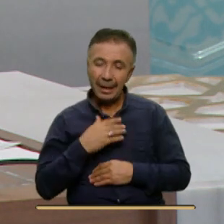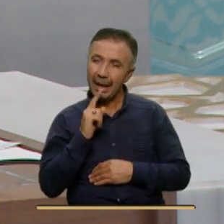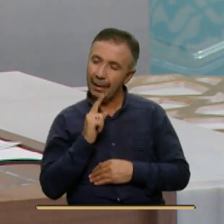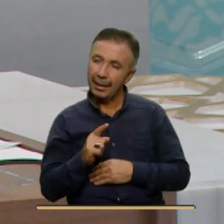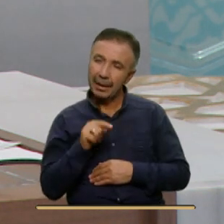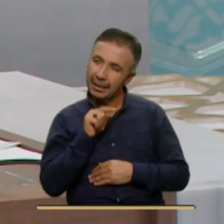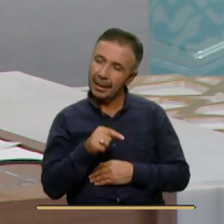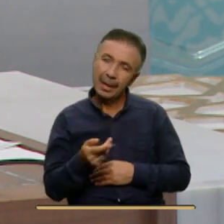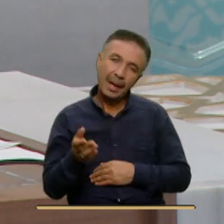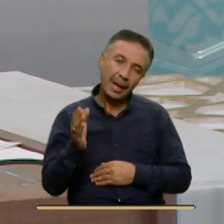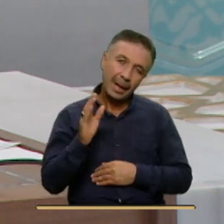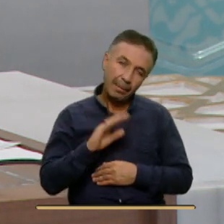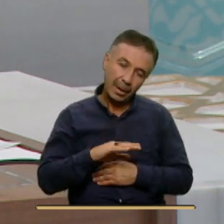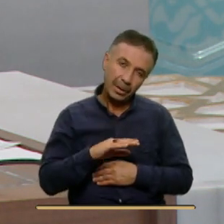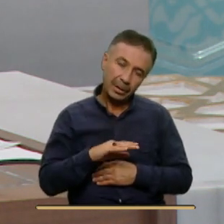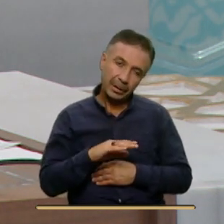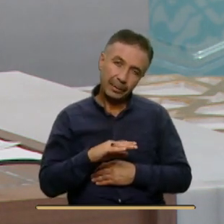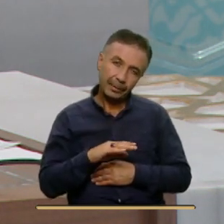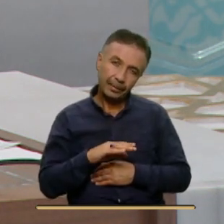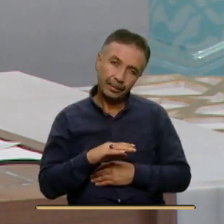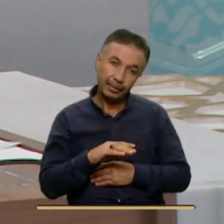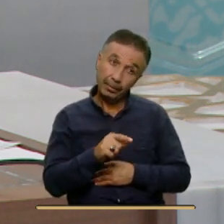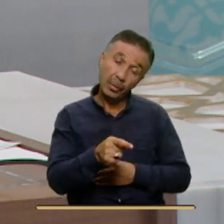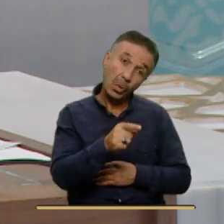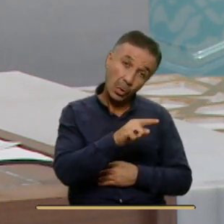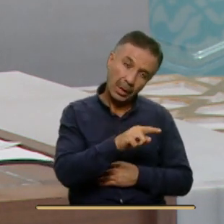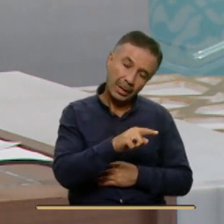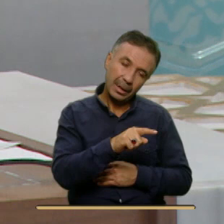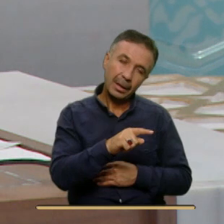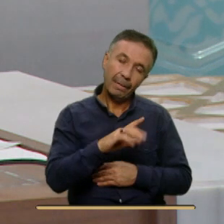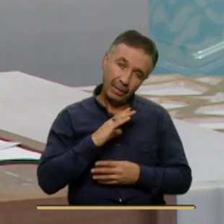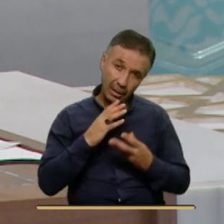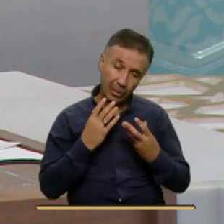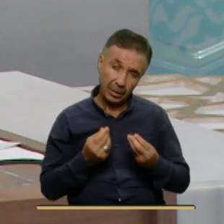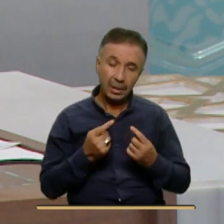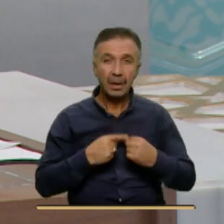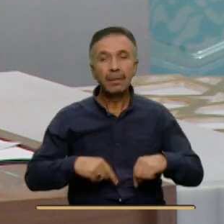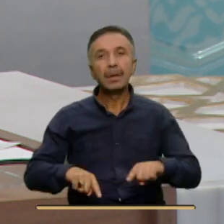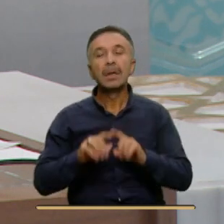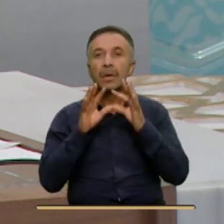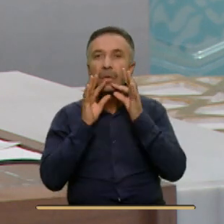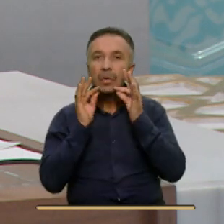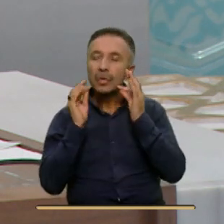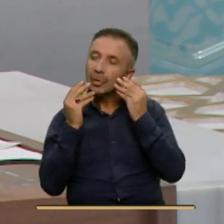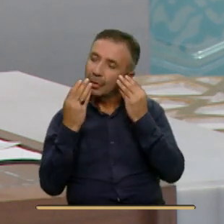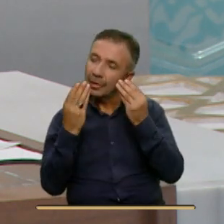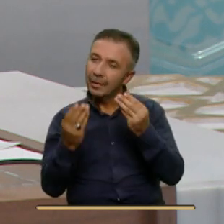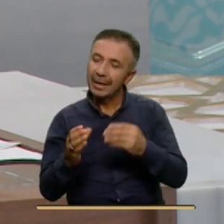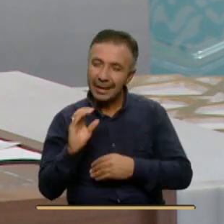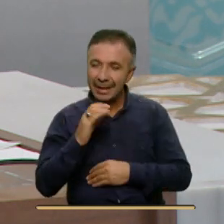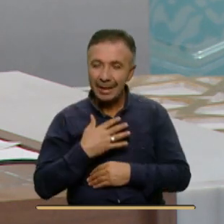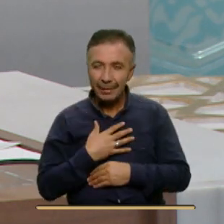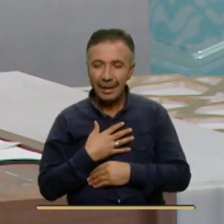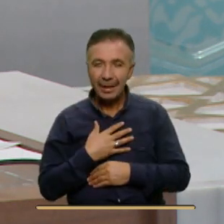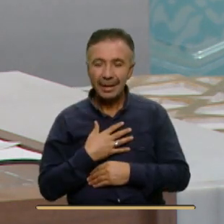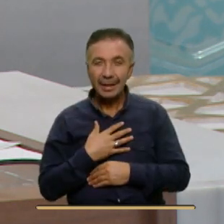Senden başkası, öteki, onun varlığı bize huzur verir. İslam da